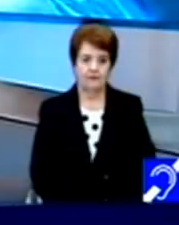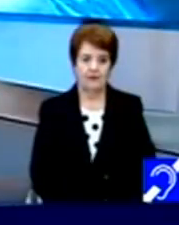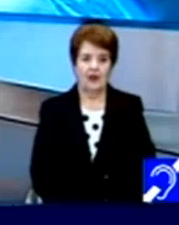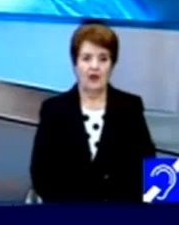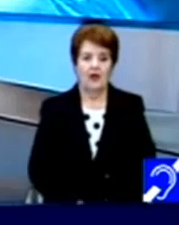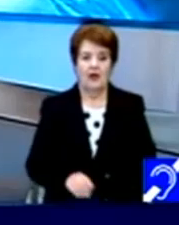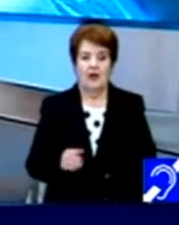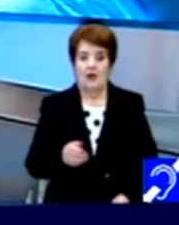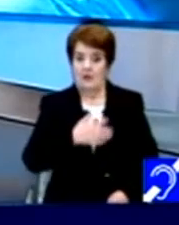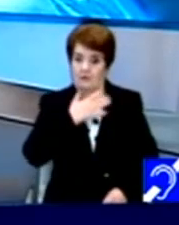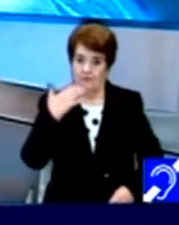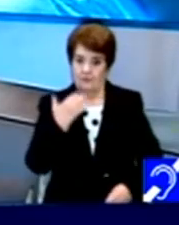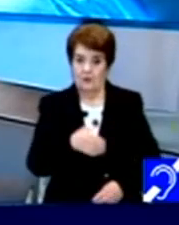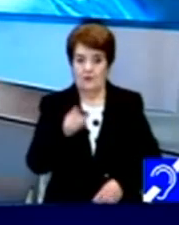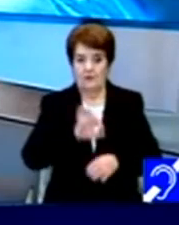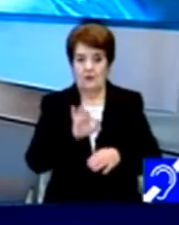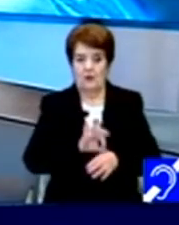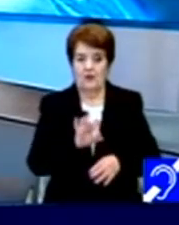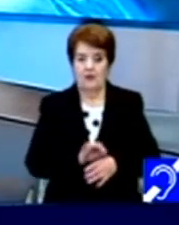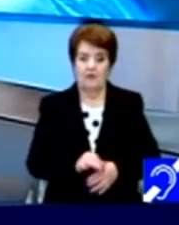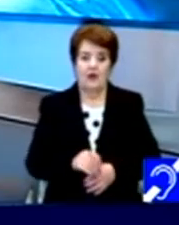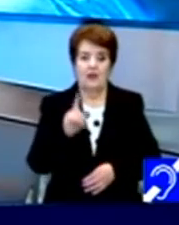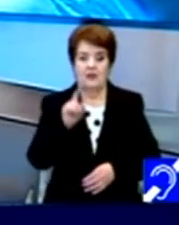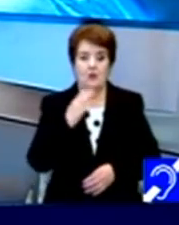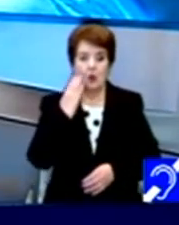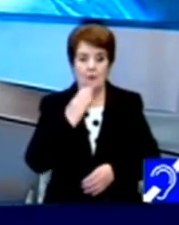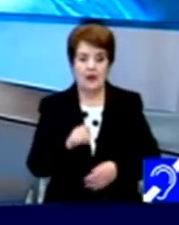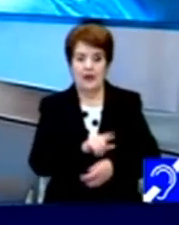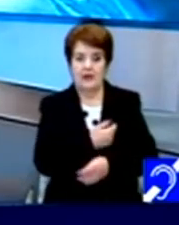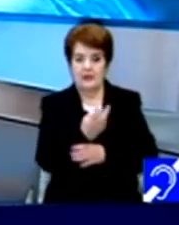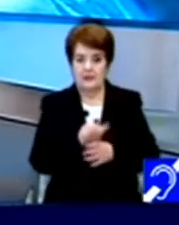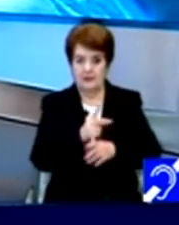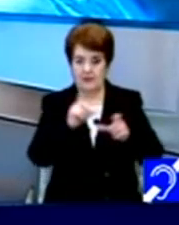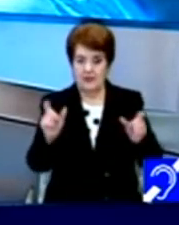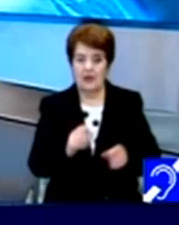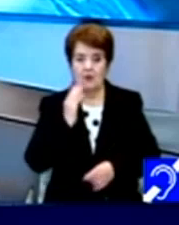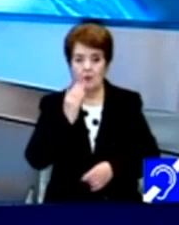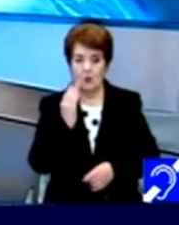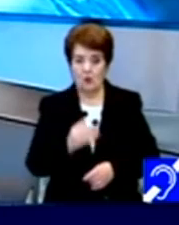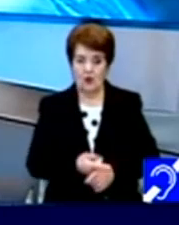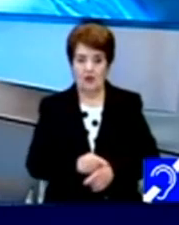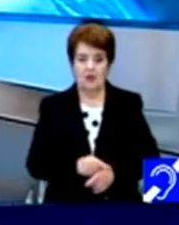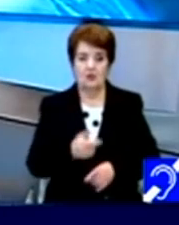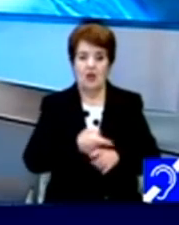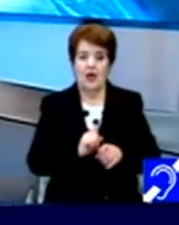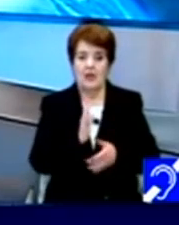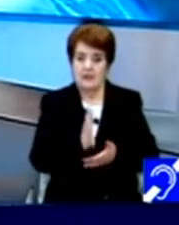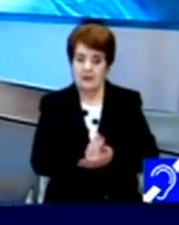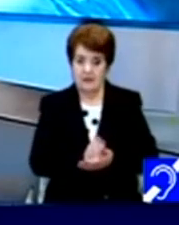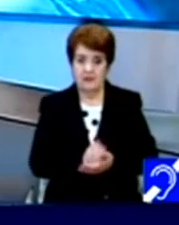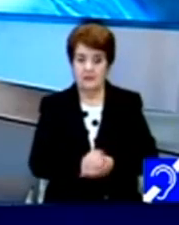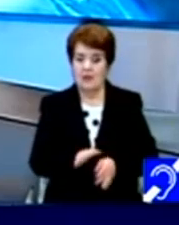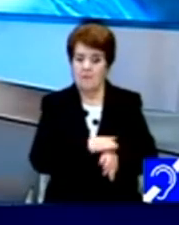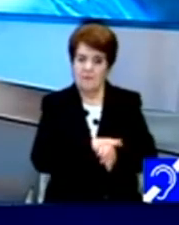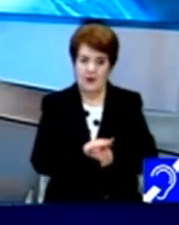Valul de îmbolnăviri se simte în mai toate spitalele COVID din România. În București, camera de gardă a spitalului Matei Balș este tot timpul